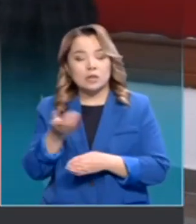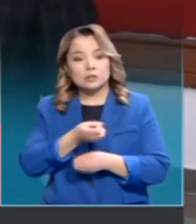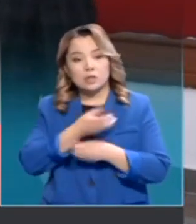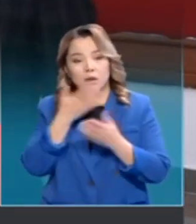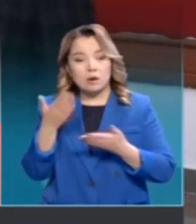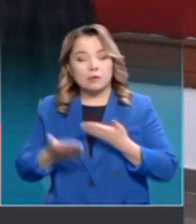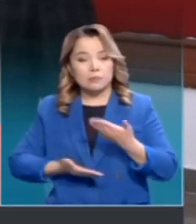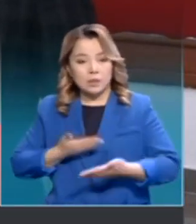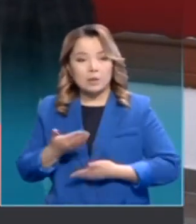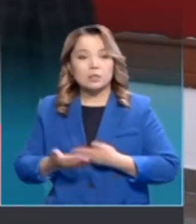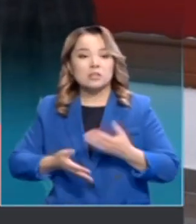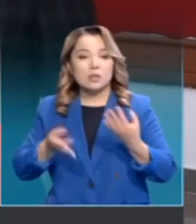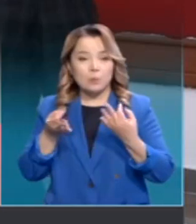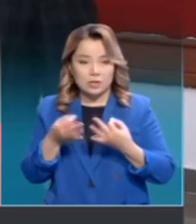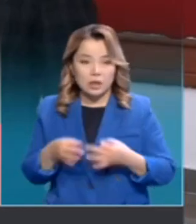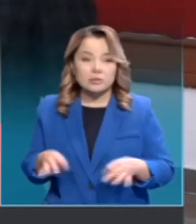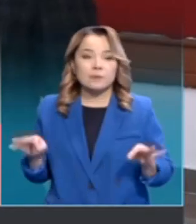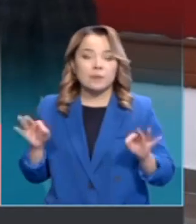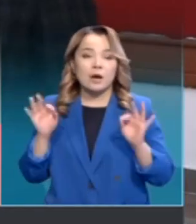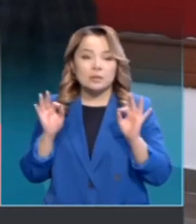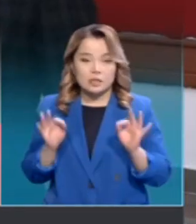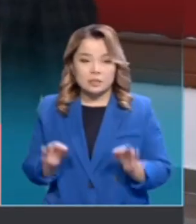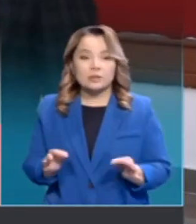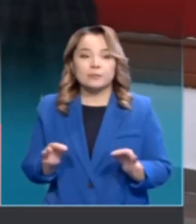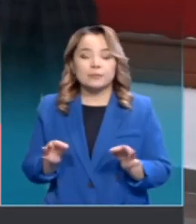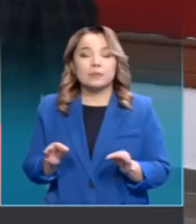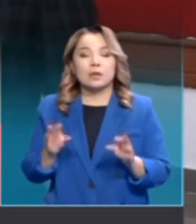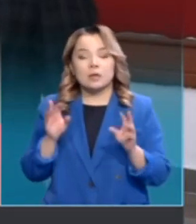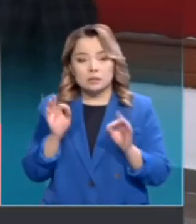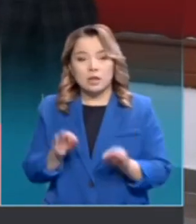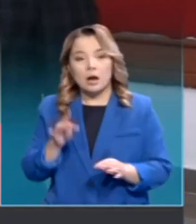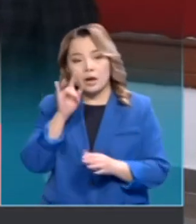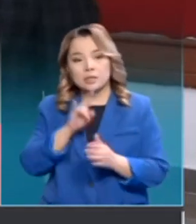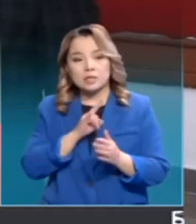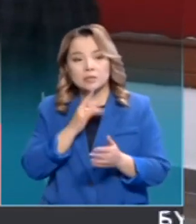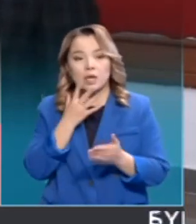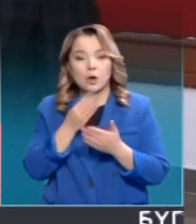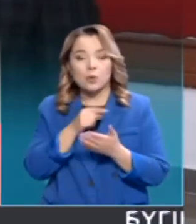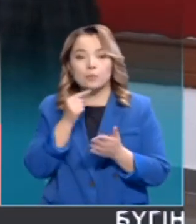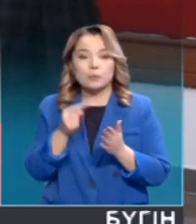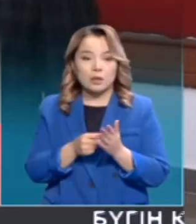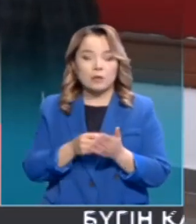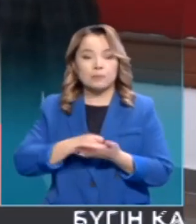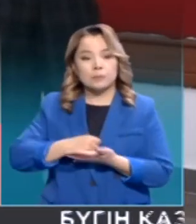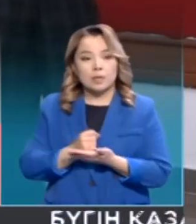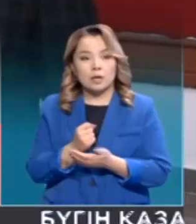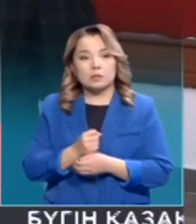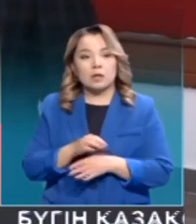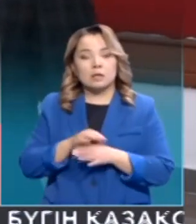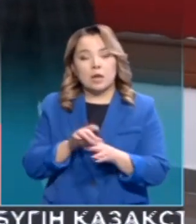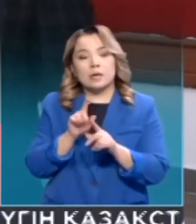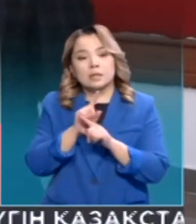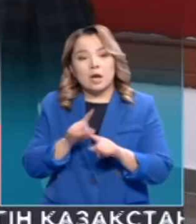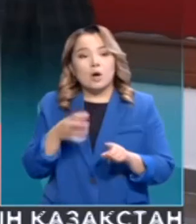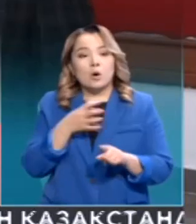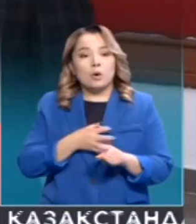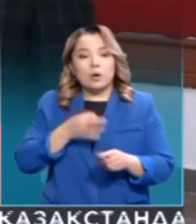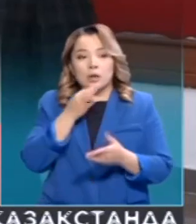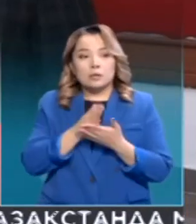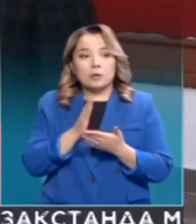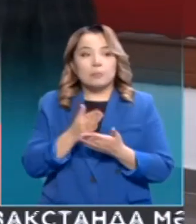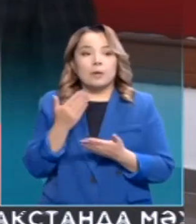қадам демократиялық әділетті әділ Қазақстанның мәселесіне ден қойды. Ерекше бір қуантарлық